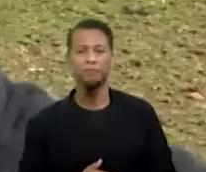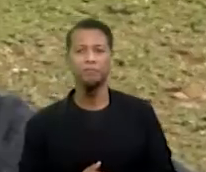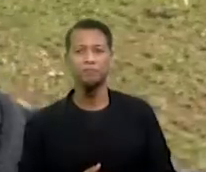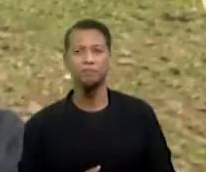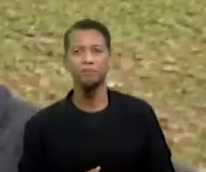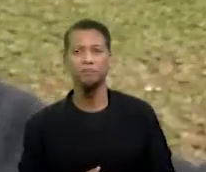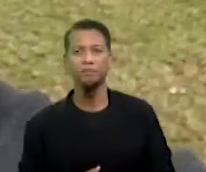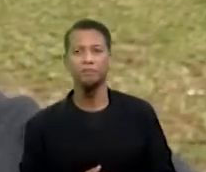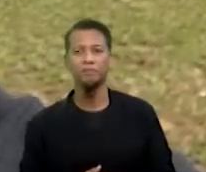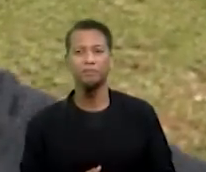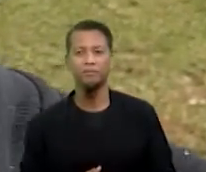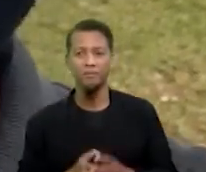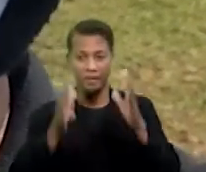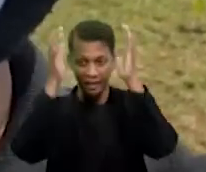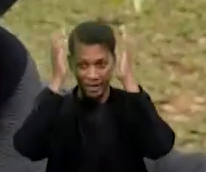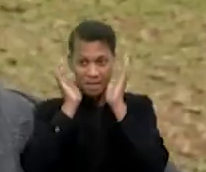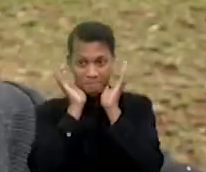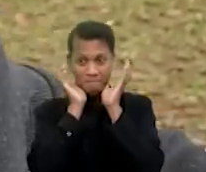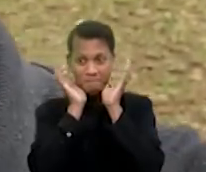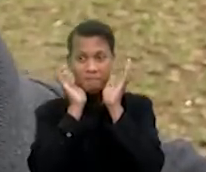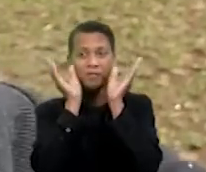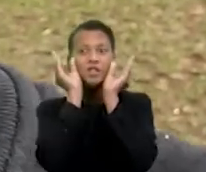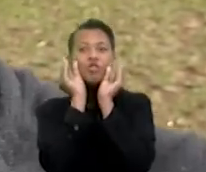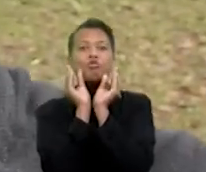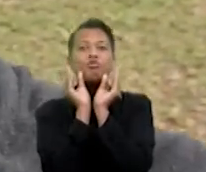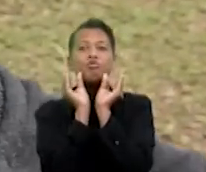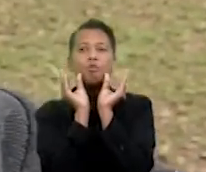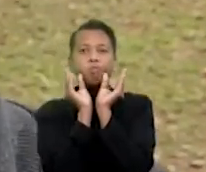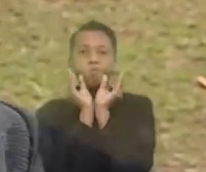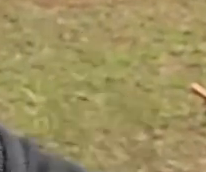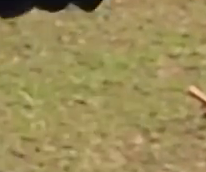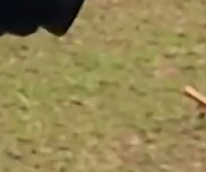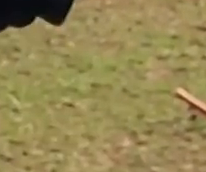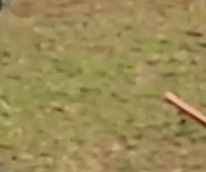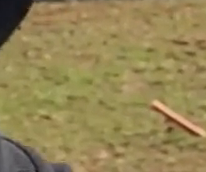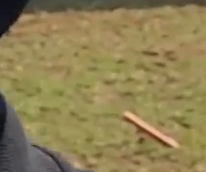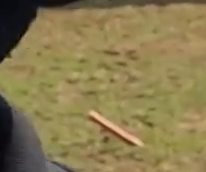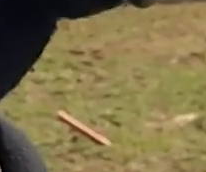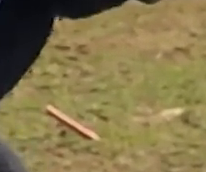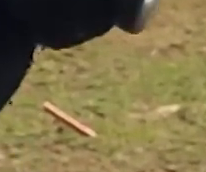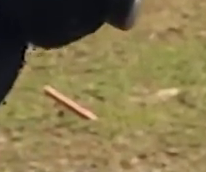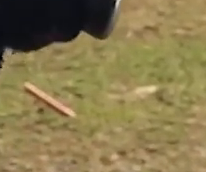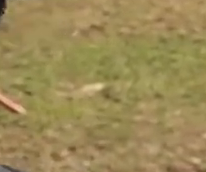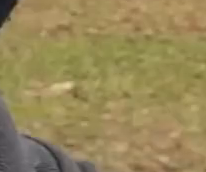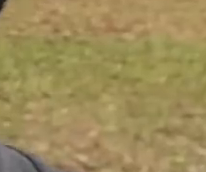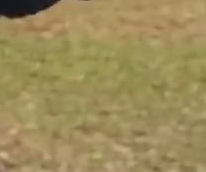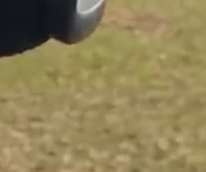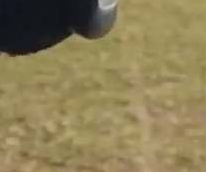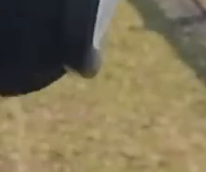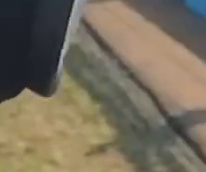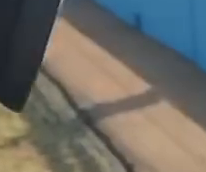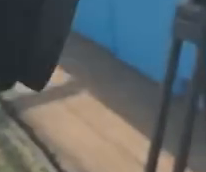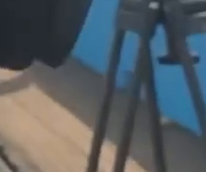Okay. Nah ini adalah helmet dan juga sarung kepala yang harus saya gunakan selama menggunakan safety car. Langsung saja akan mengajak Anda untuk keliling-keliling satu lap